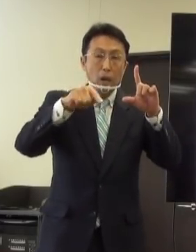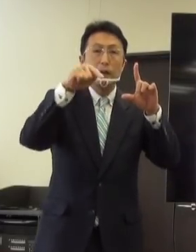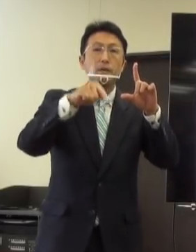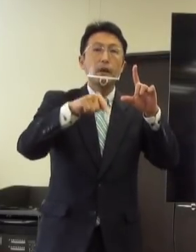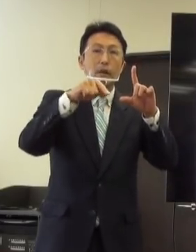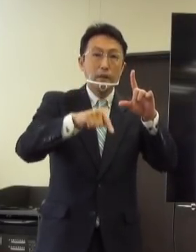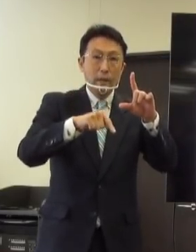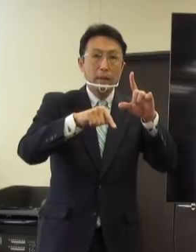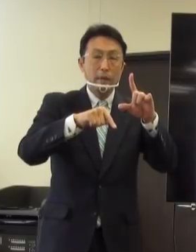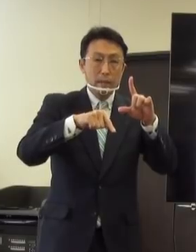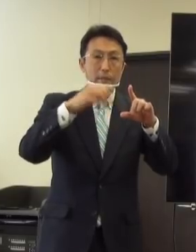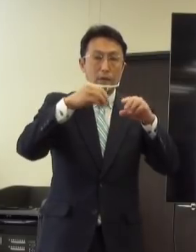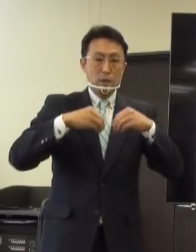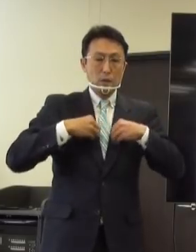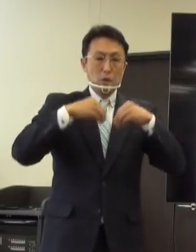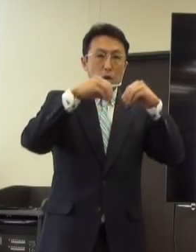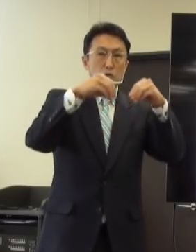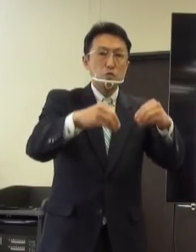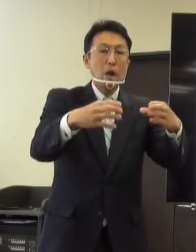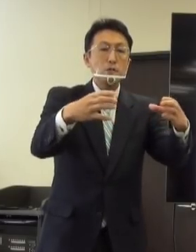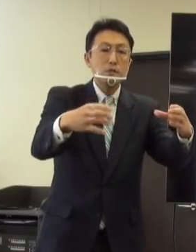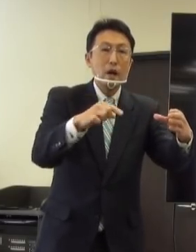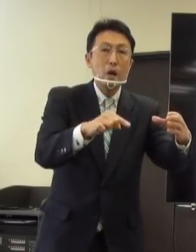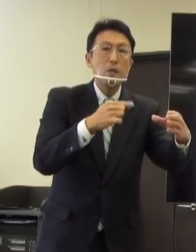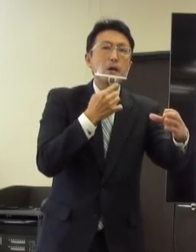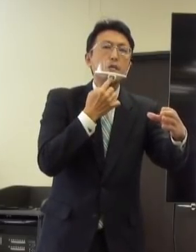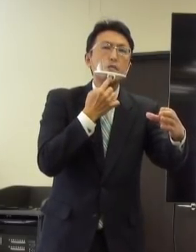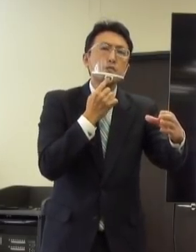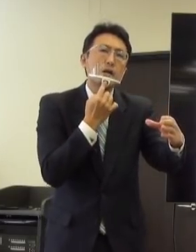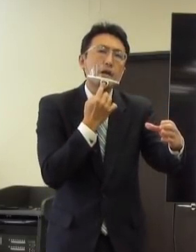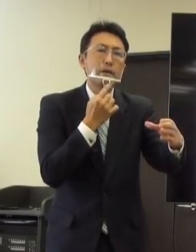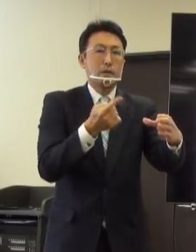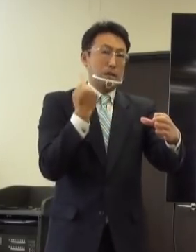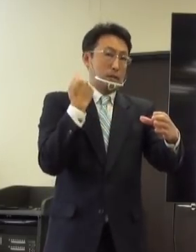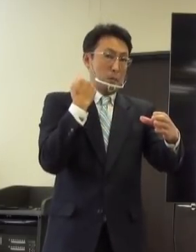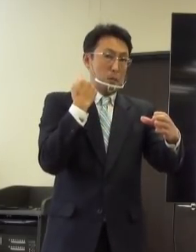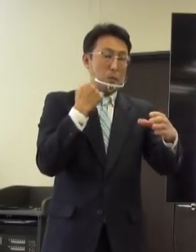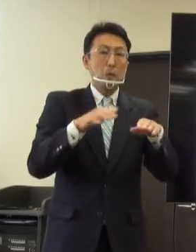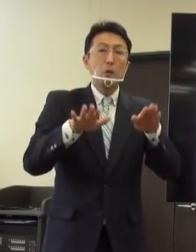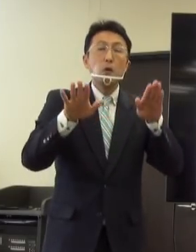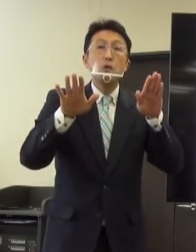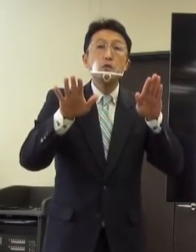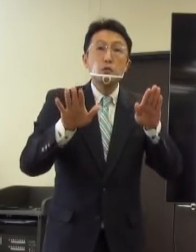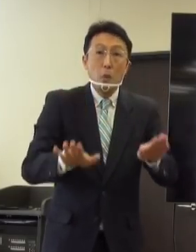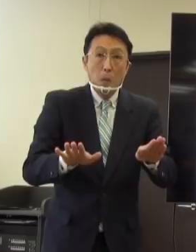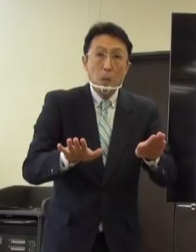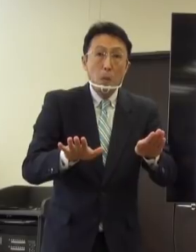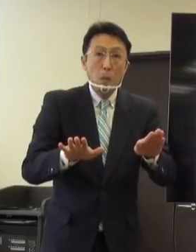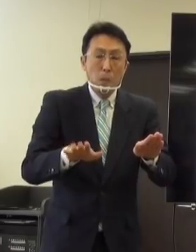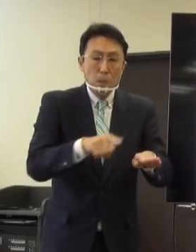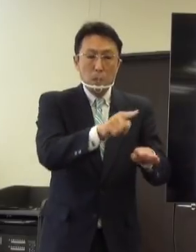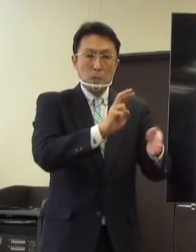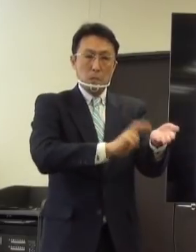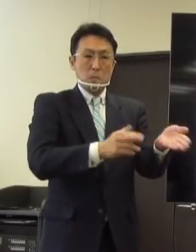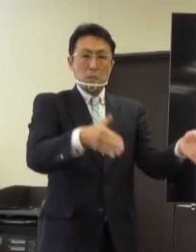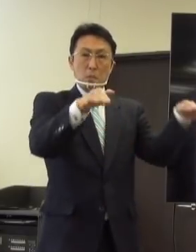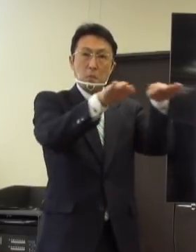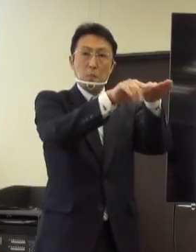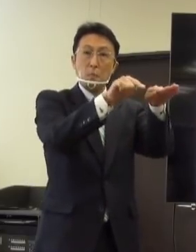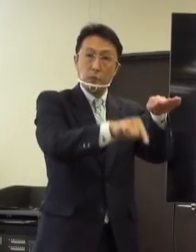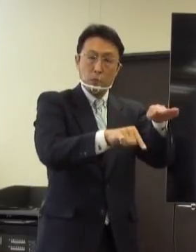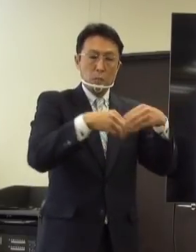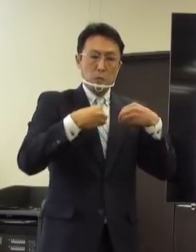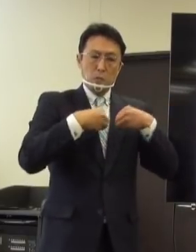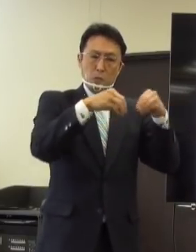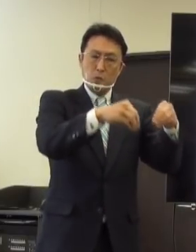ターは疑いというような表記をされていると思うんですけども、今日の段階では、院内クラスターと院内感染のクラスターそれぞれもう発生